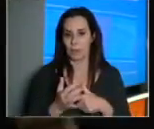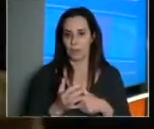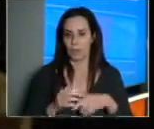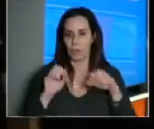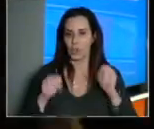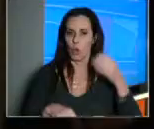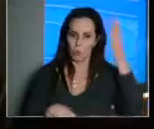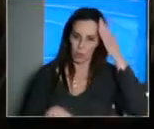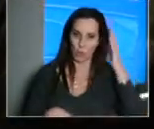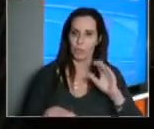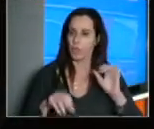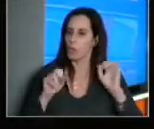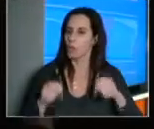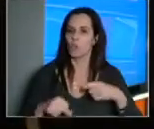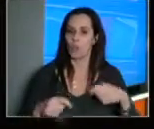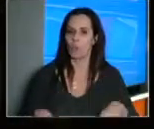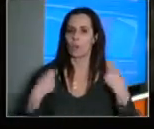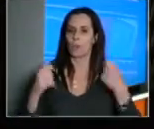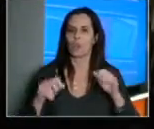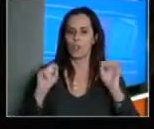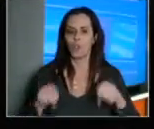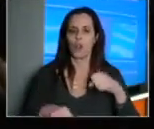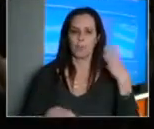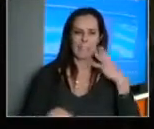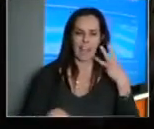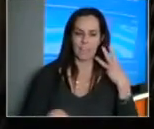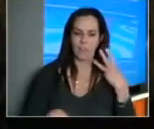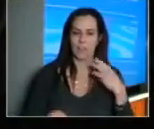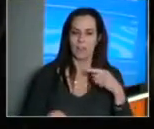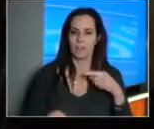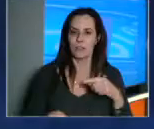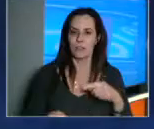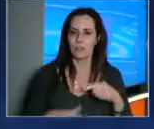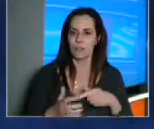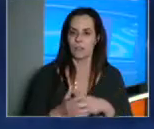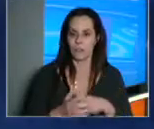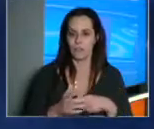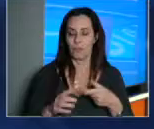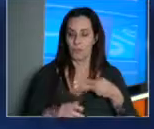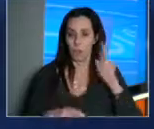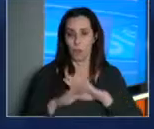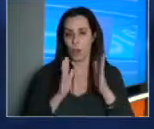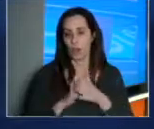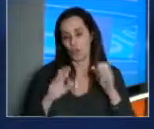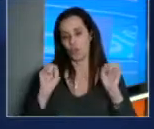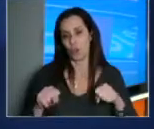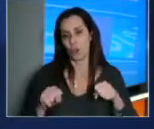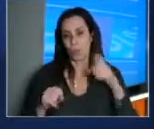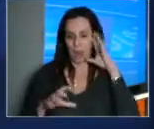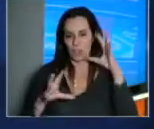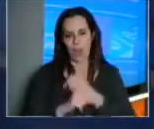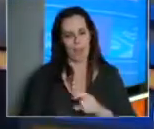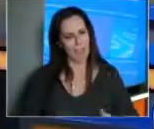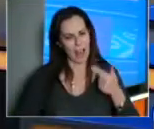ישלוט בתודעה, ישלוט בתרבות, ישלוט בשפה, בסט הערכים, ויותר מהכל, ישלוט בגישה.